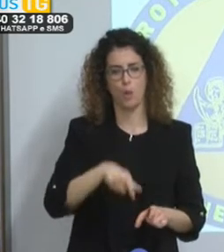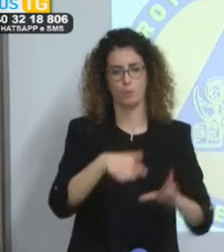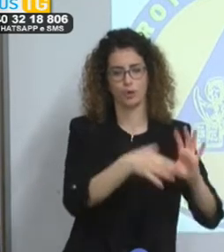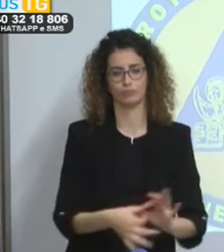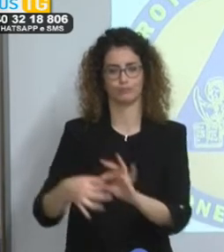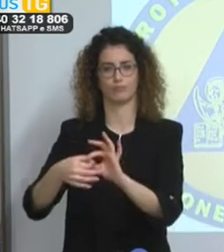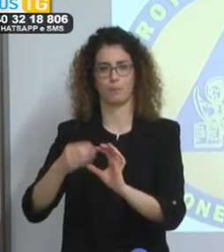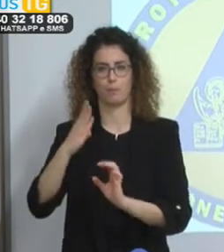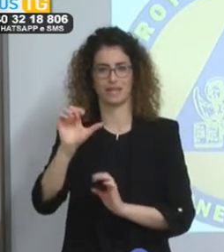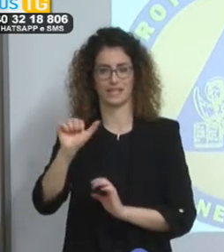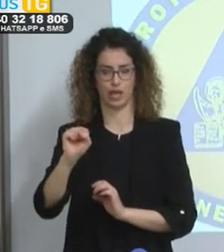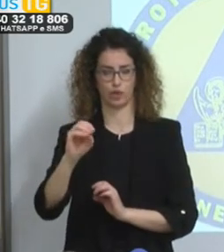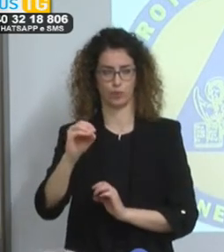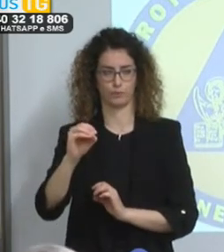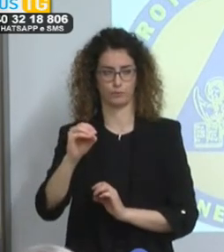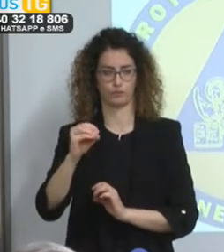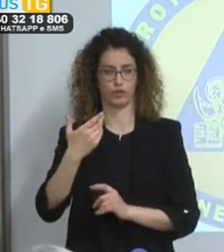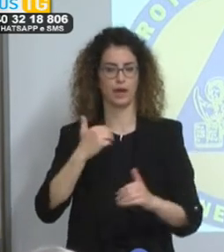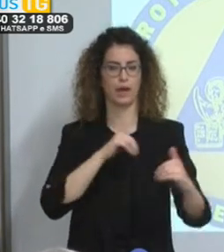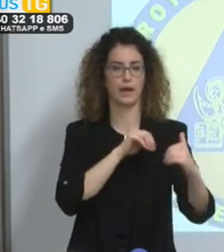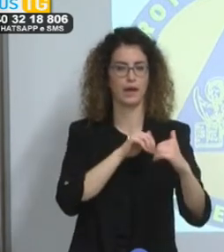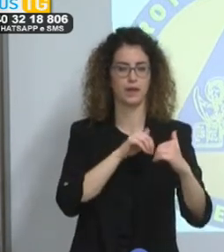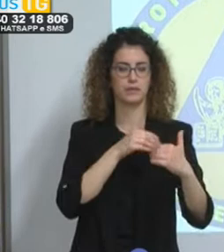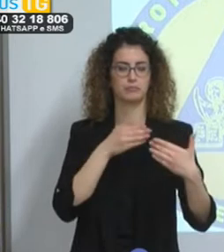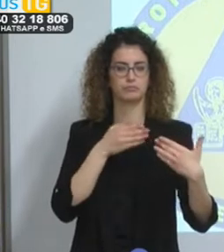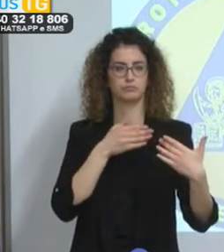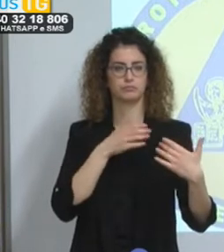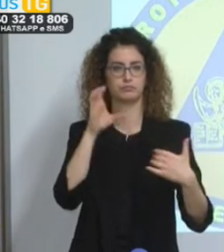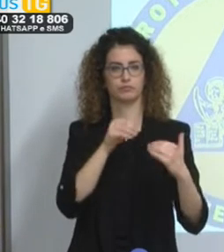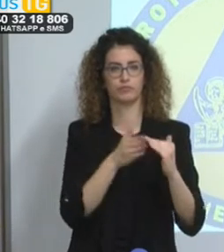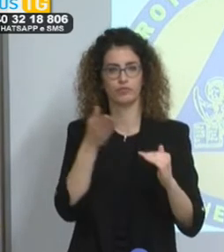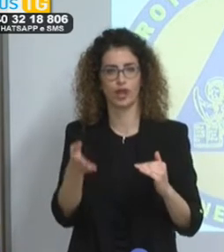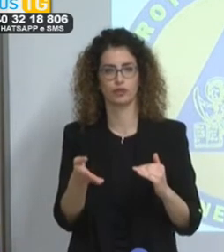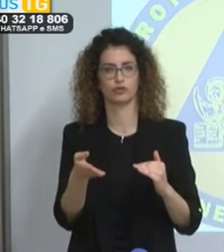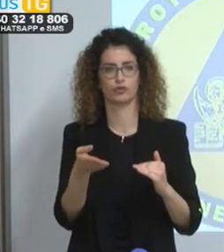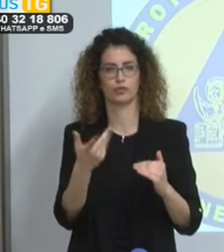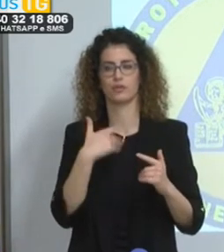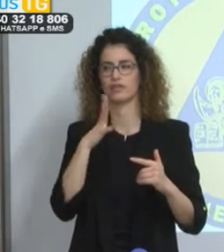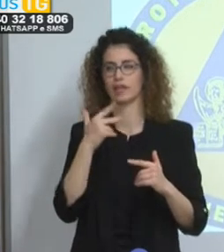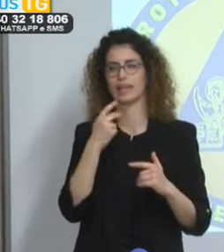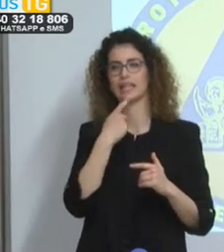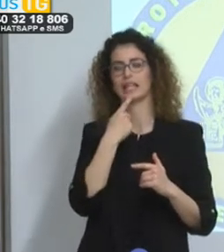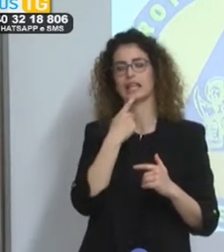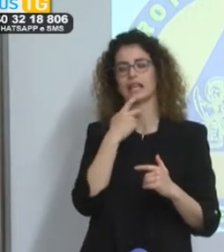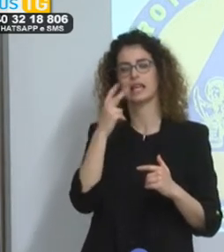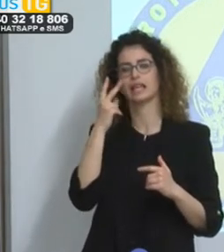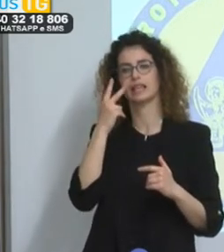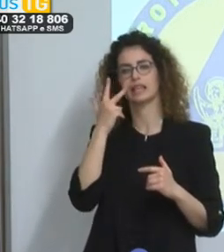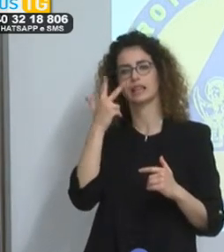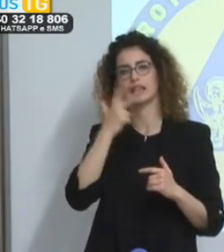viaggio Bassano-Monte Belluna è un viaggio, ma anche per i trevigiani, pensate, arrivare a Monte Belluna e entrare in autostrada è una